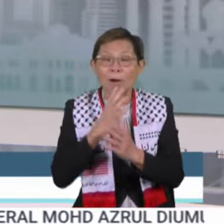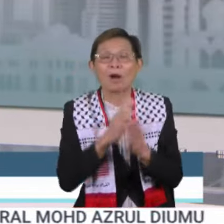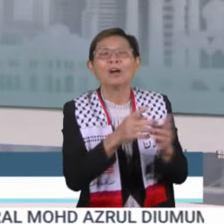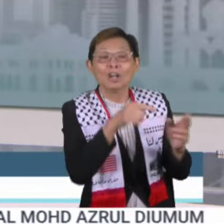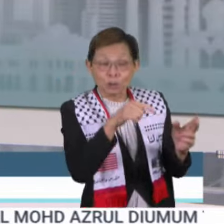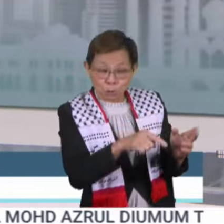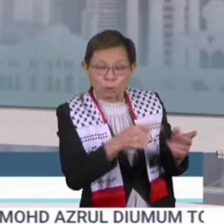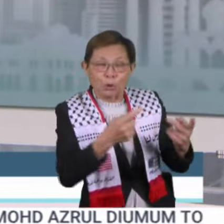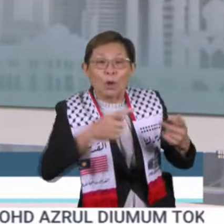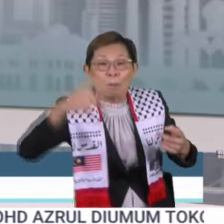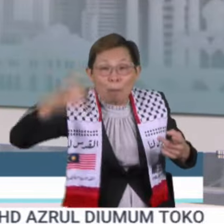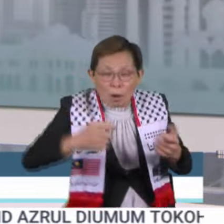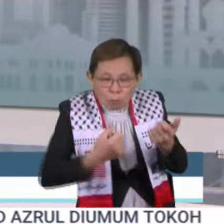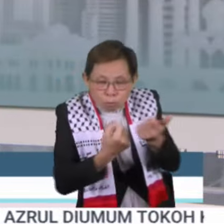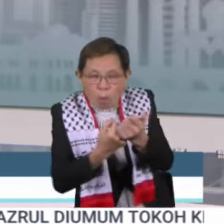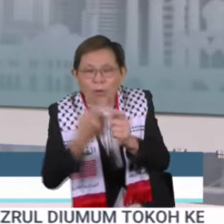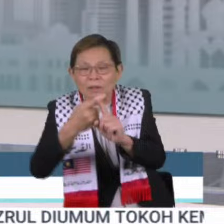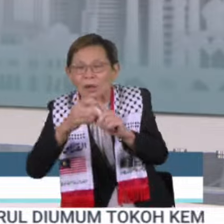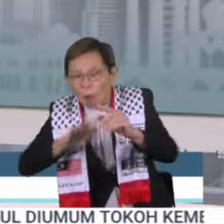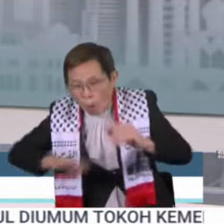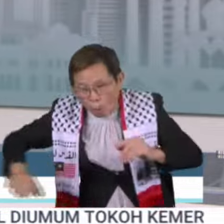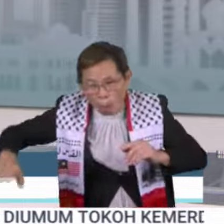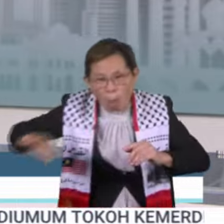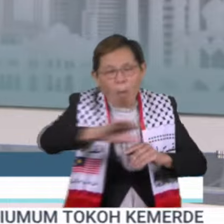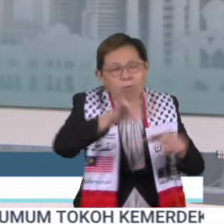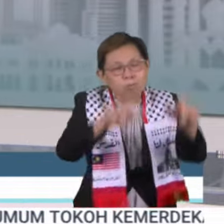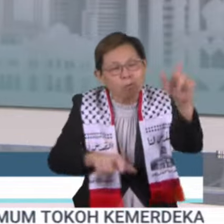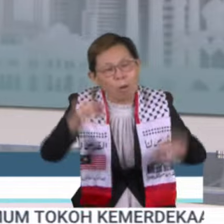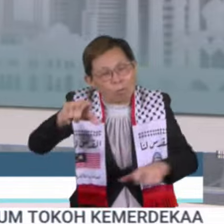usaha itu memerlukan sokongan daripada semua pihak.